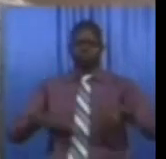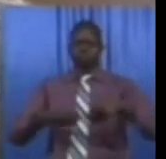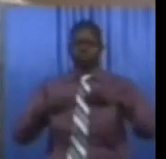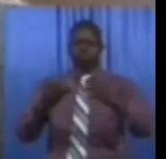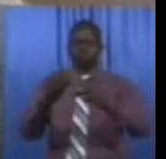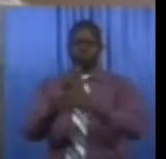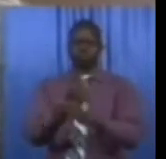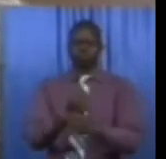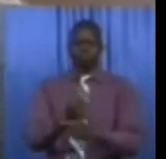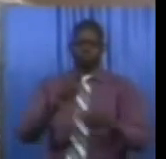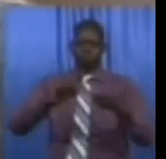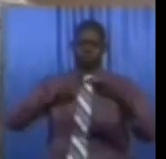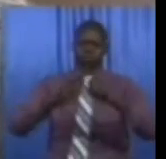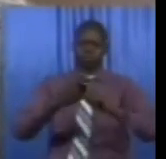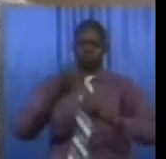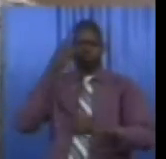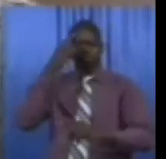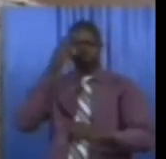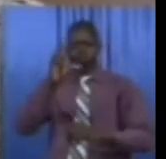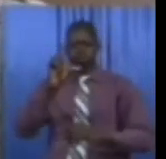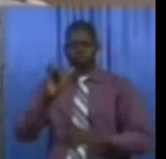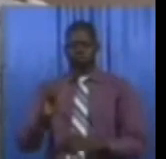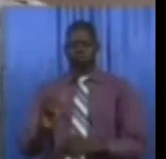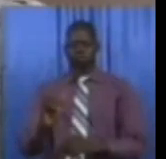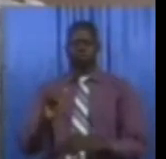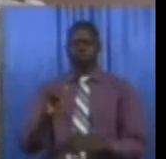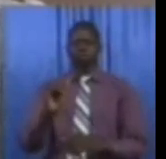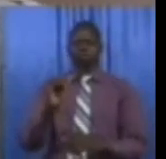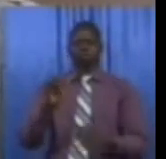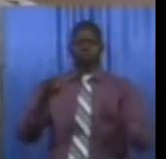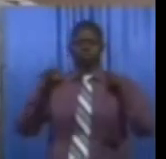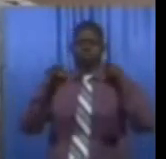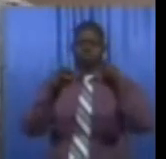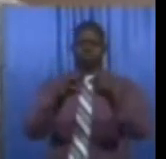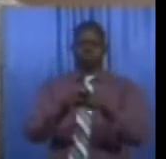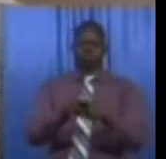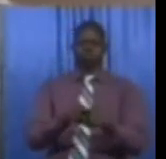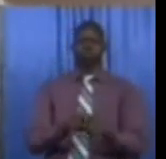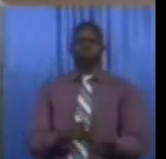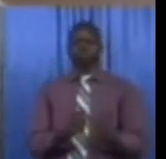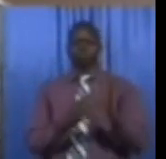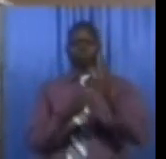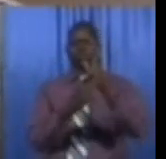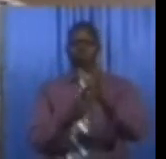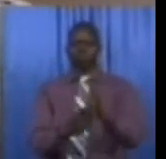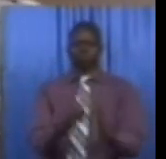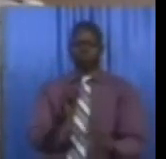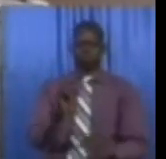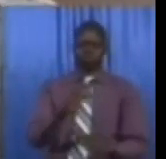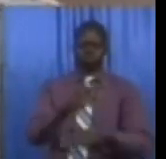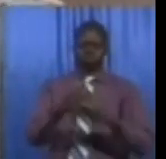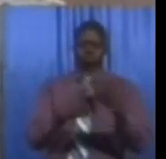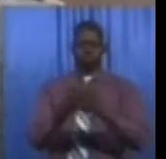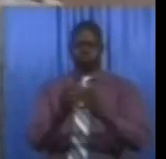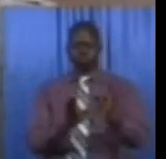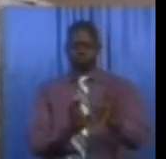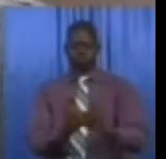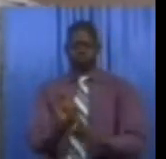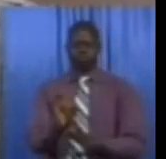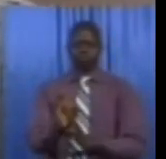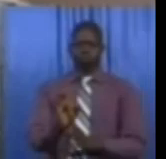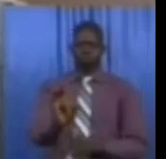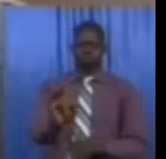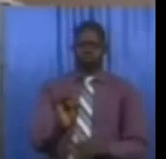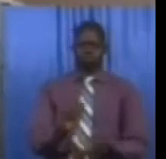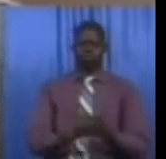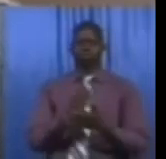de sympathie pour lui. Et puis, et comme ça couronnait un peu toute sa carrière, bon, vraiment j'ai trouvé que c'était